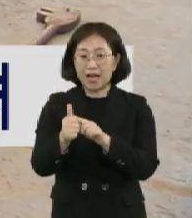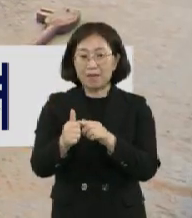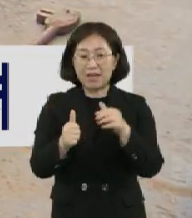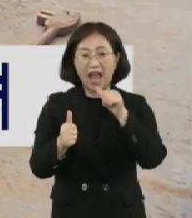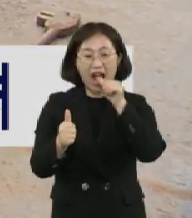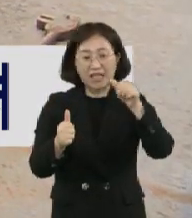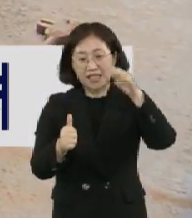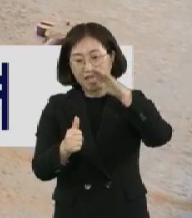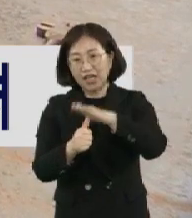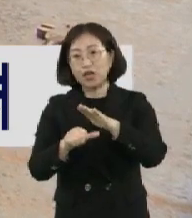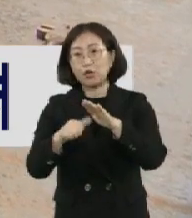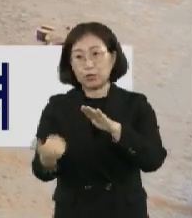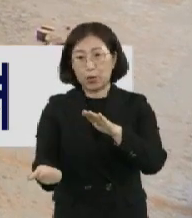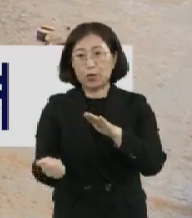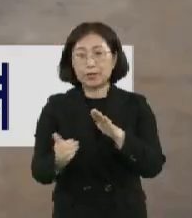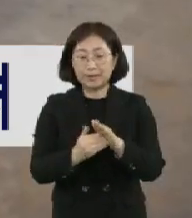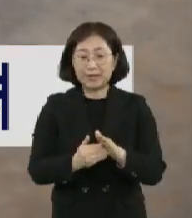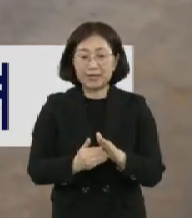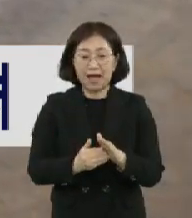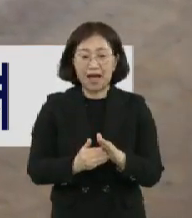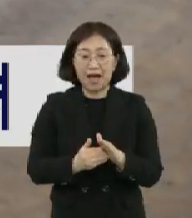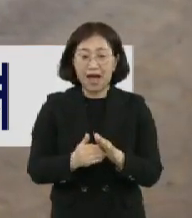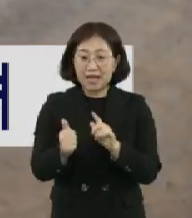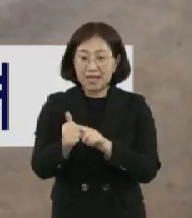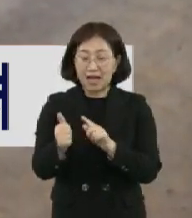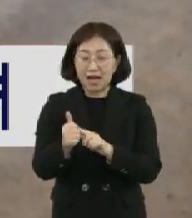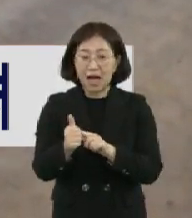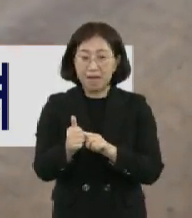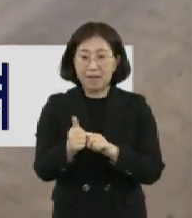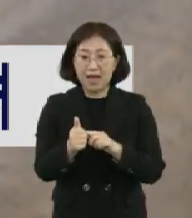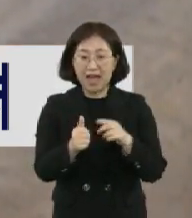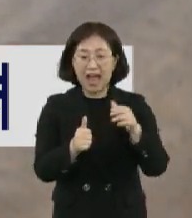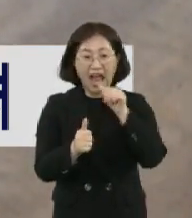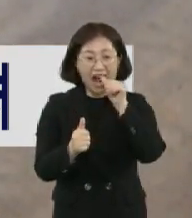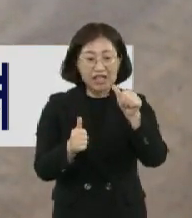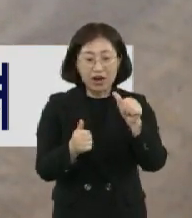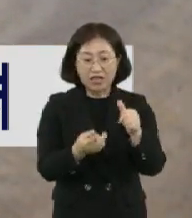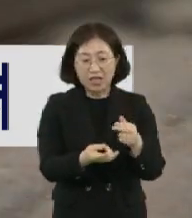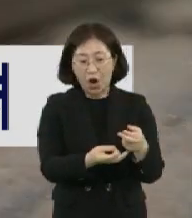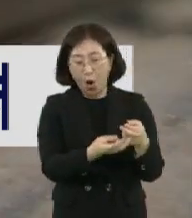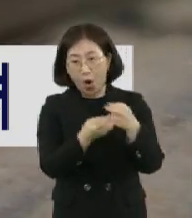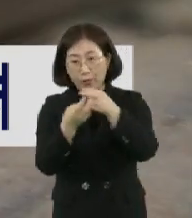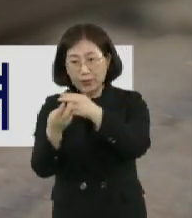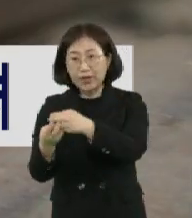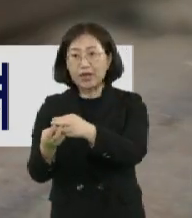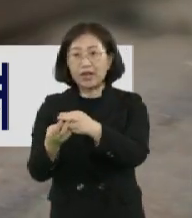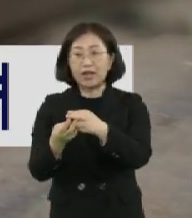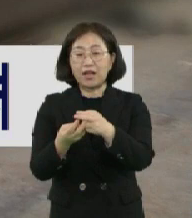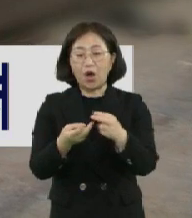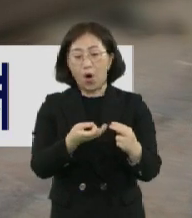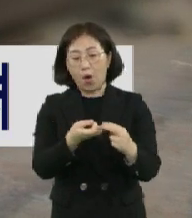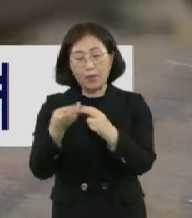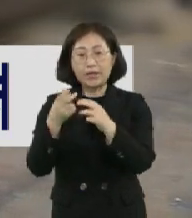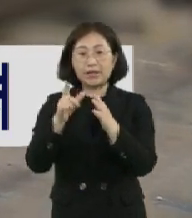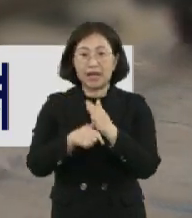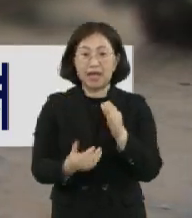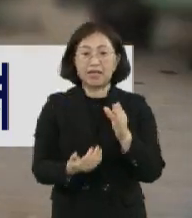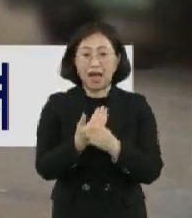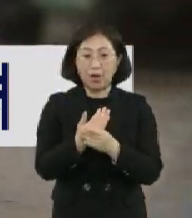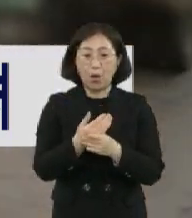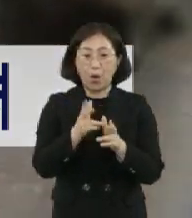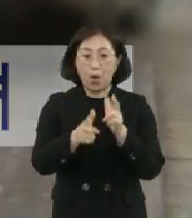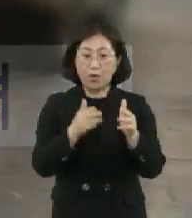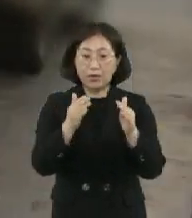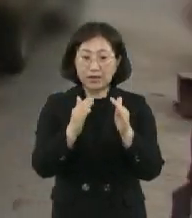철제에 깔려 숨졌습니다. 경찰은 A씨가 H빔을 크레인으로 옮기는 과정에서 사고를 당한 것으로 보고 공장